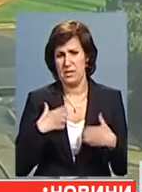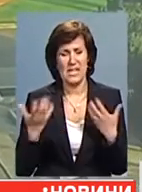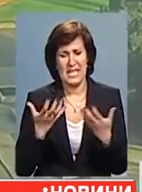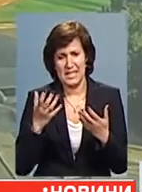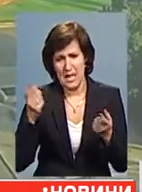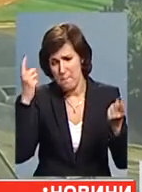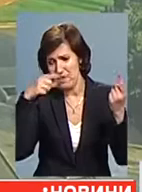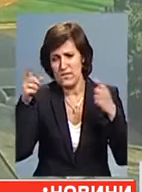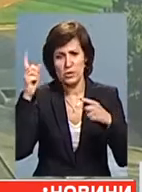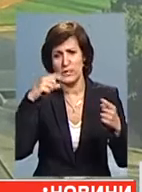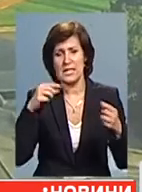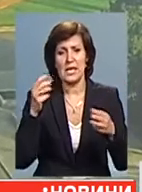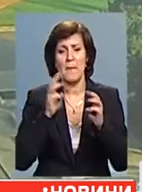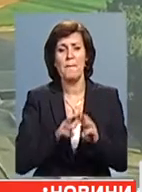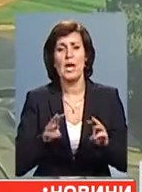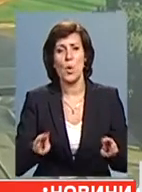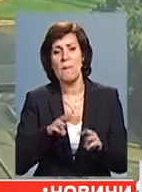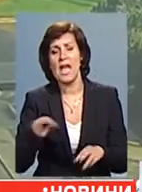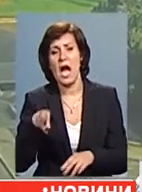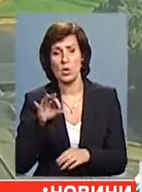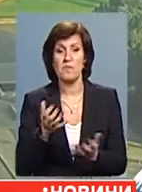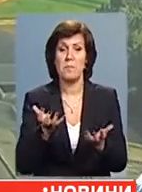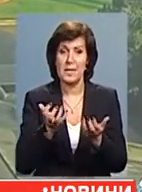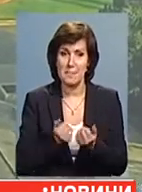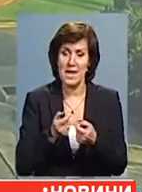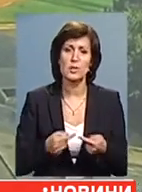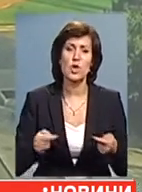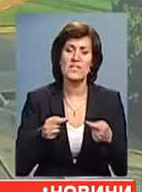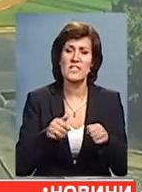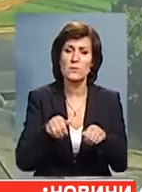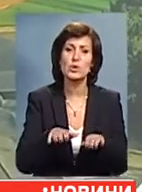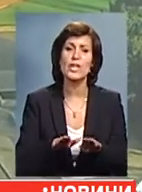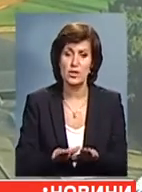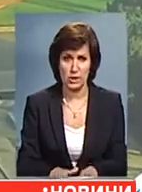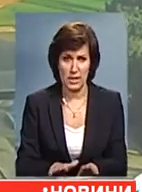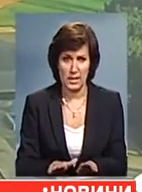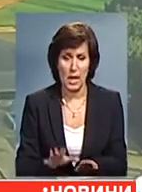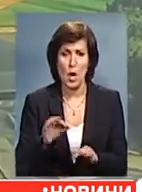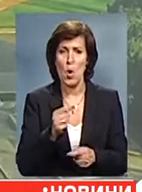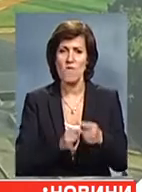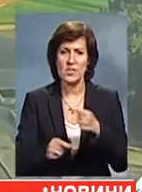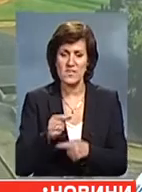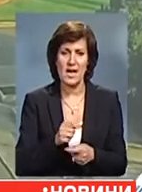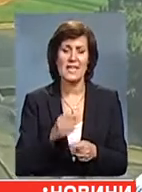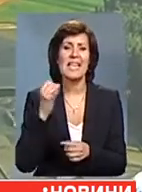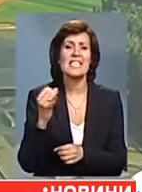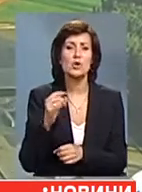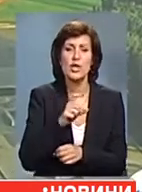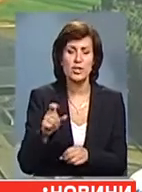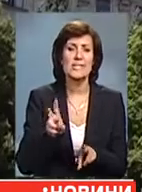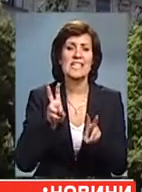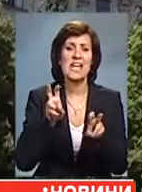мифических миллионов или миллиардов. Принимая соответствующие решения о возврате, допустим, исторических